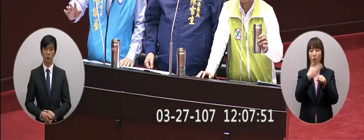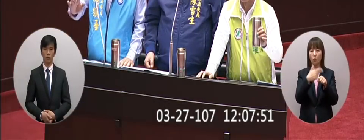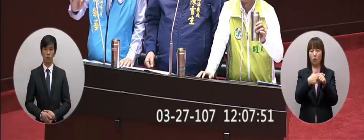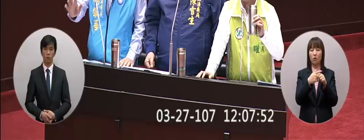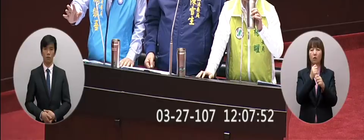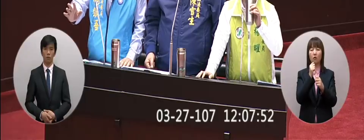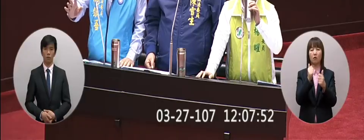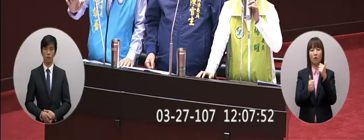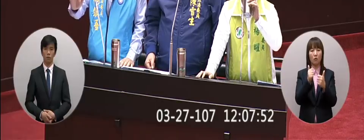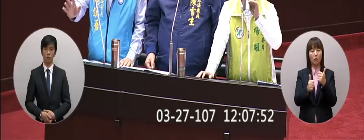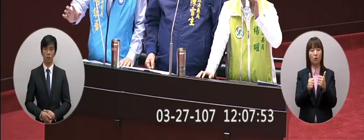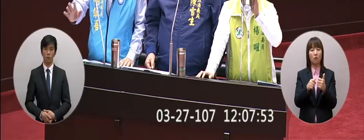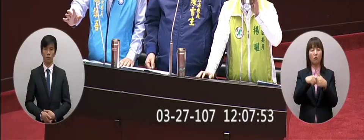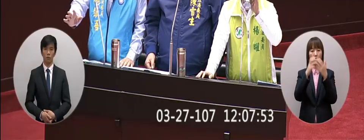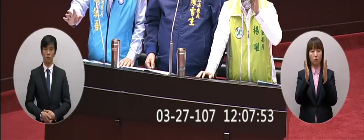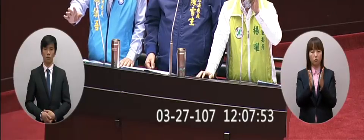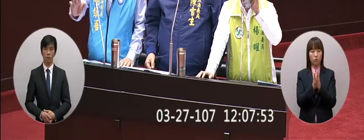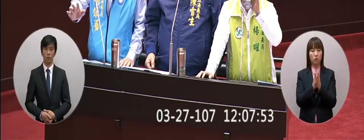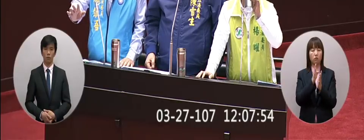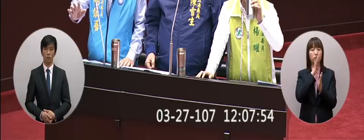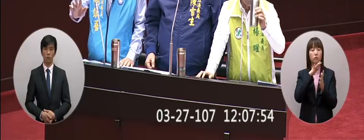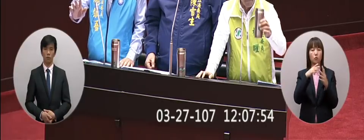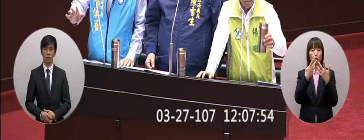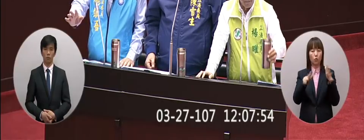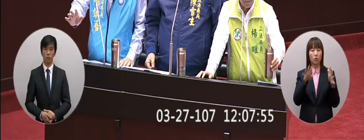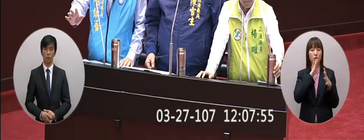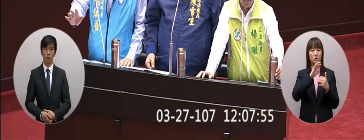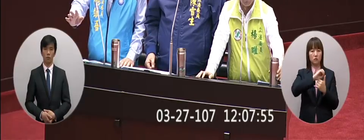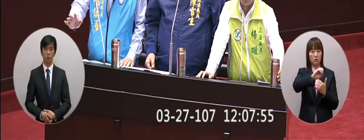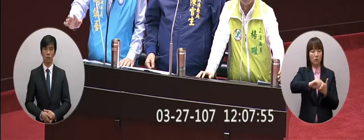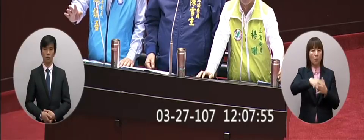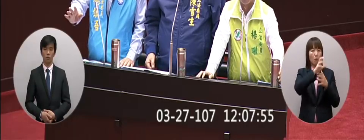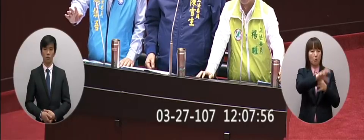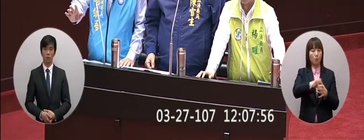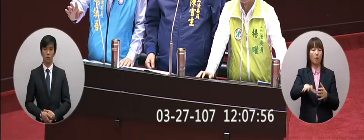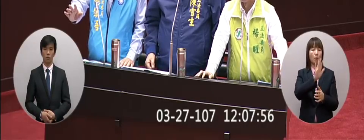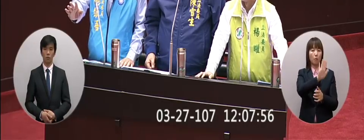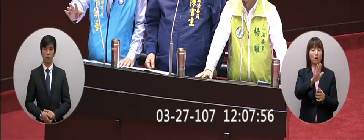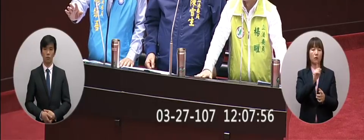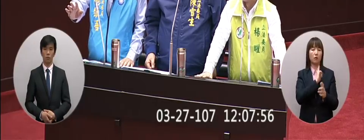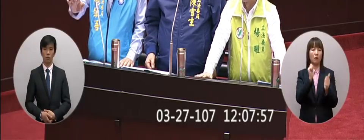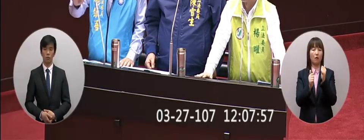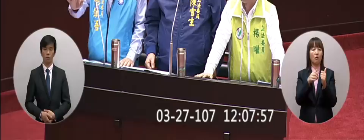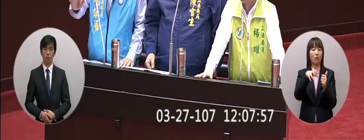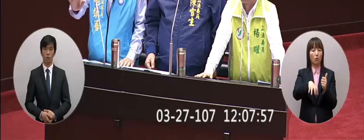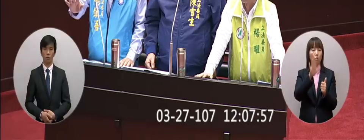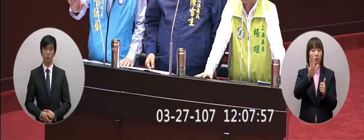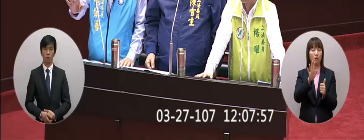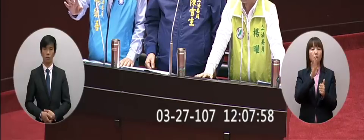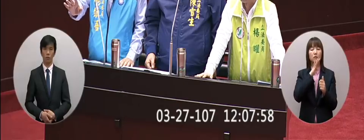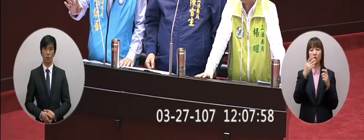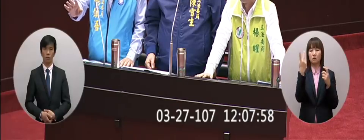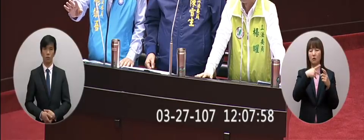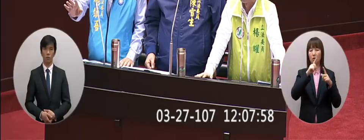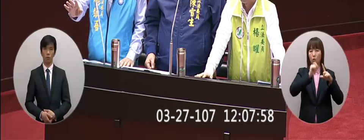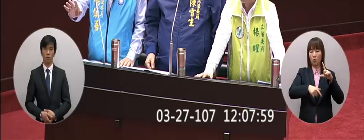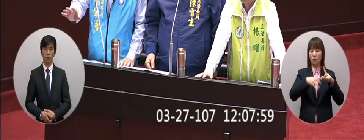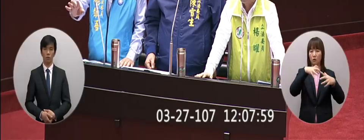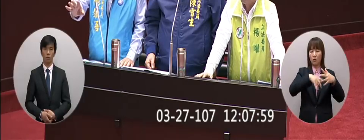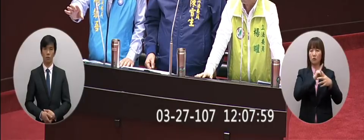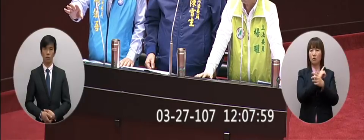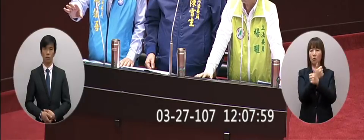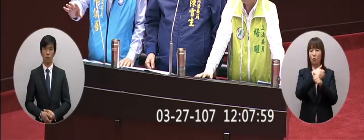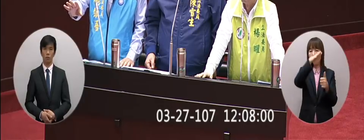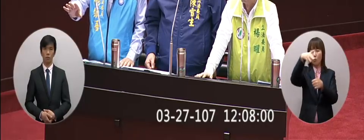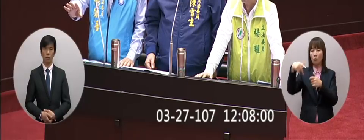检定考。其实都已经到离岛去设考区了，何况我们在这个企业内的这一个考试呢，